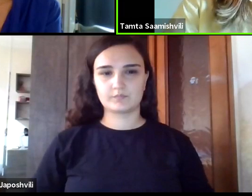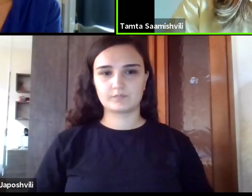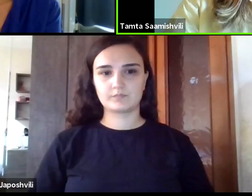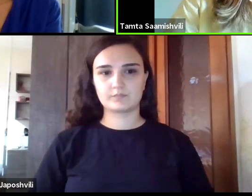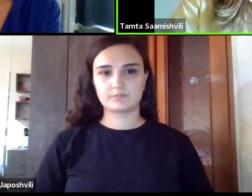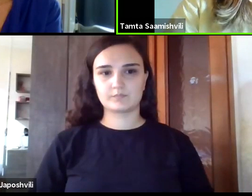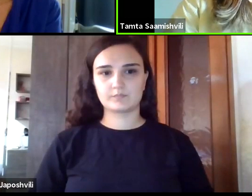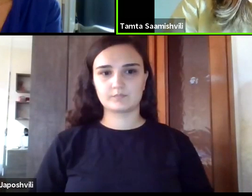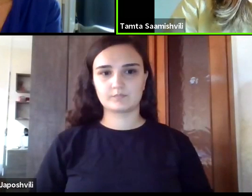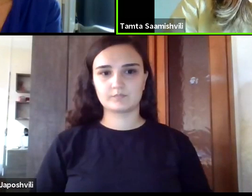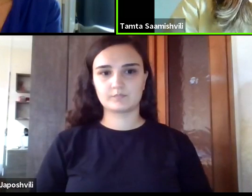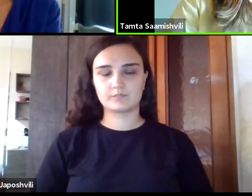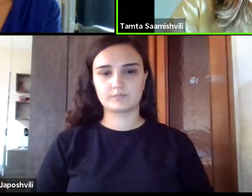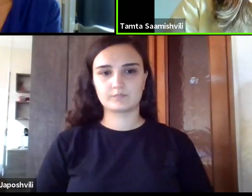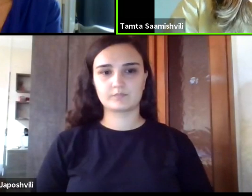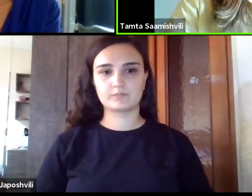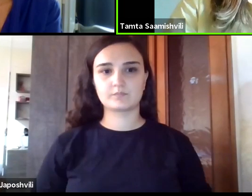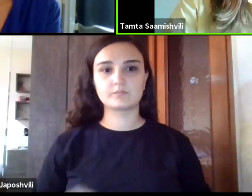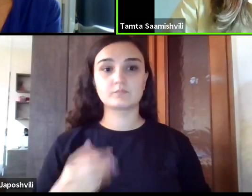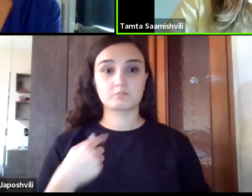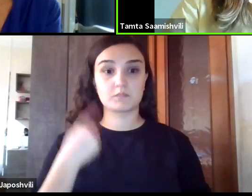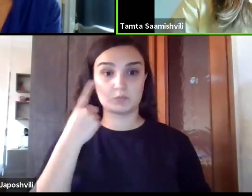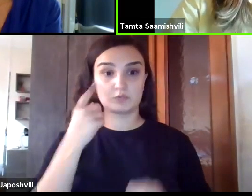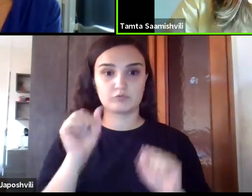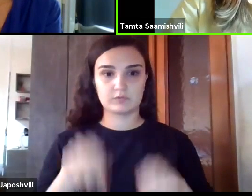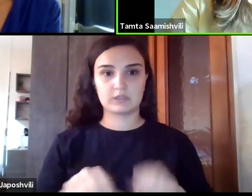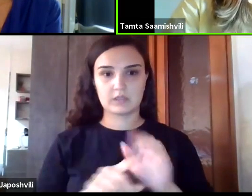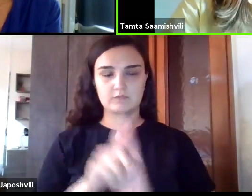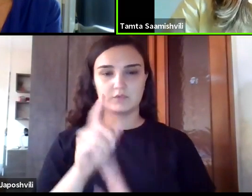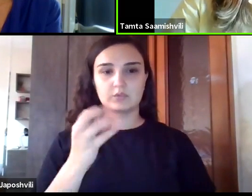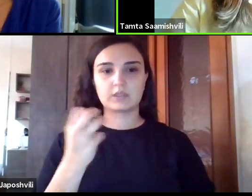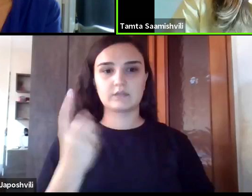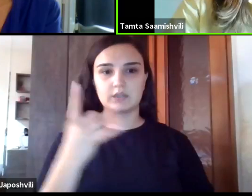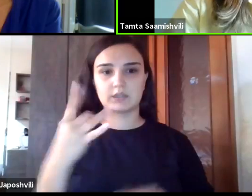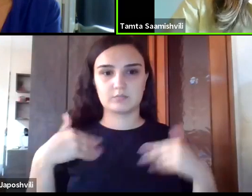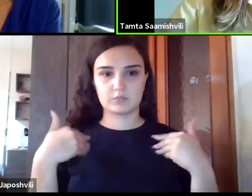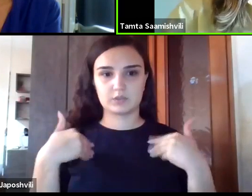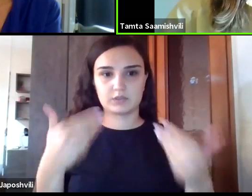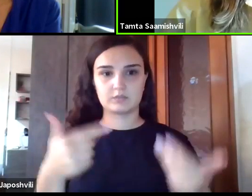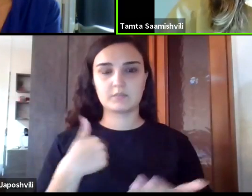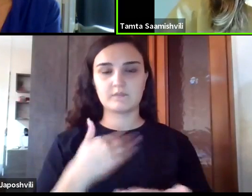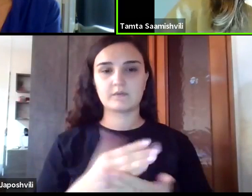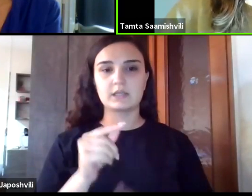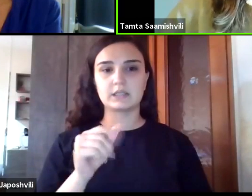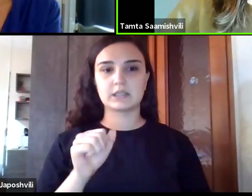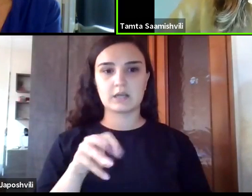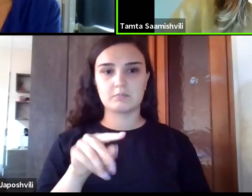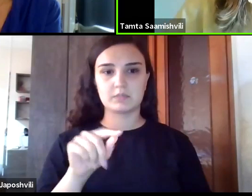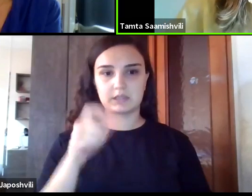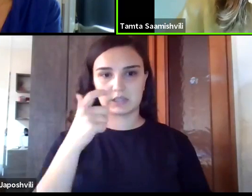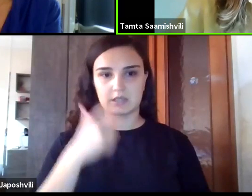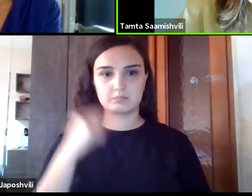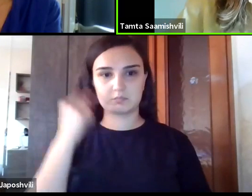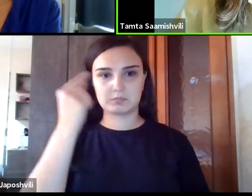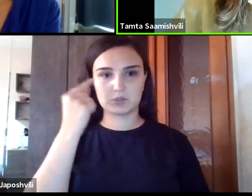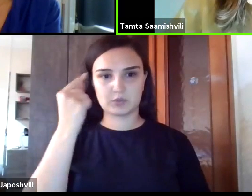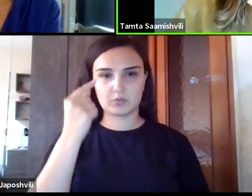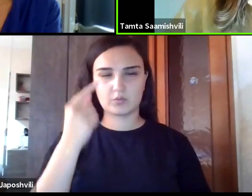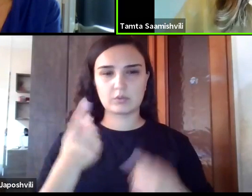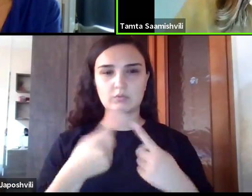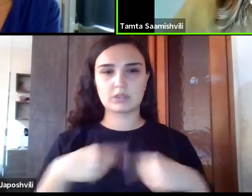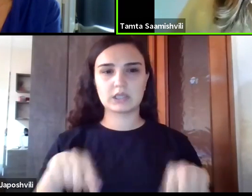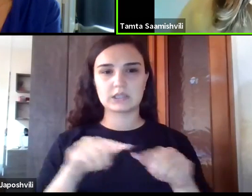შეგვიძლია, მე მგონი, კი ბატონო, დავიწყოთ. კიდევ ერთხელ მოგესალმებით. მე გახლავართ თუმცა საამიშვილი, ფსიქოლოგი, წარმოადგენ ორგანიზაცია